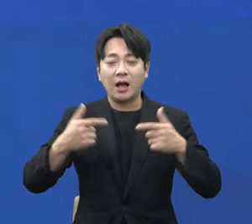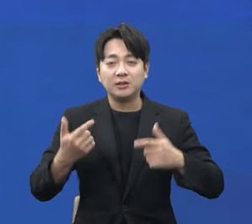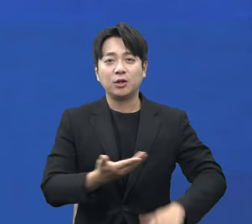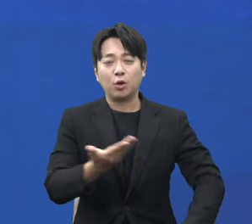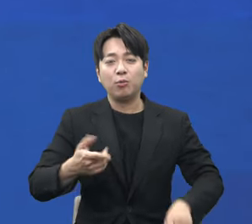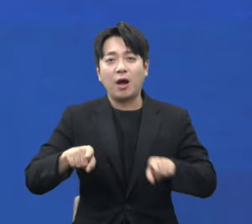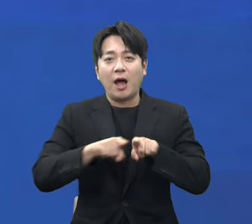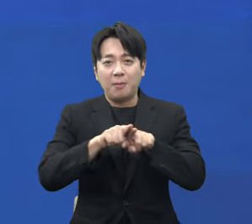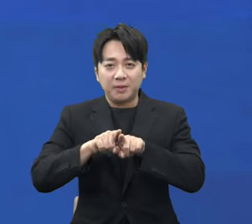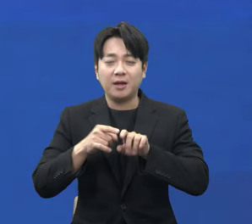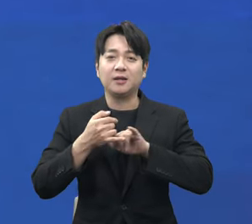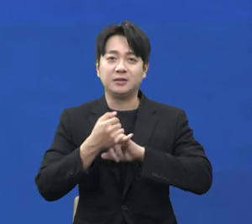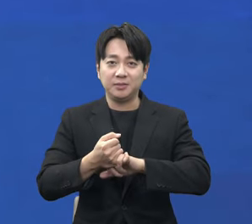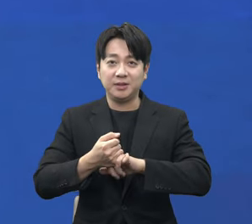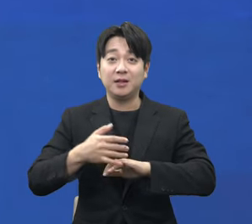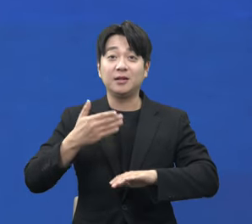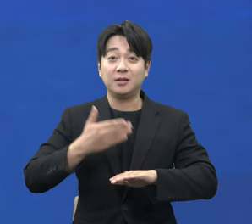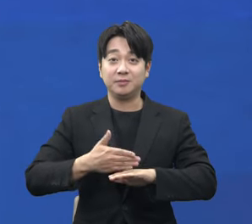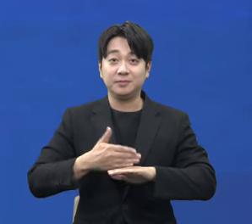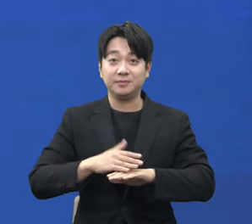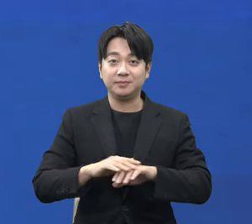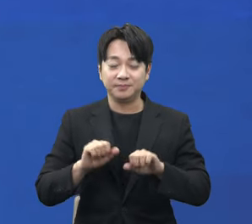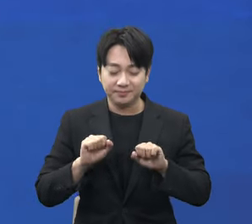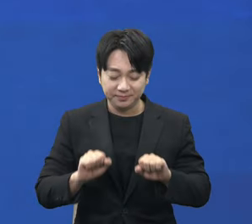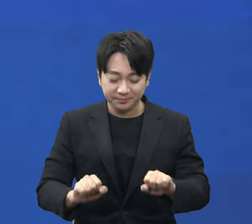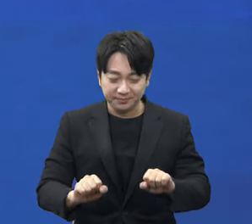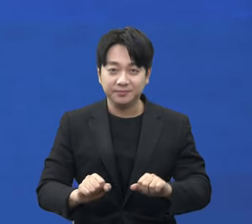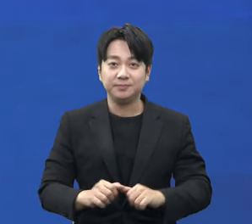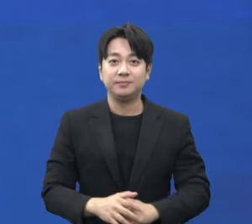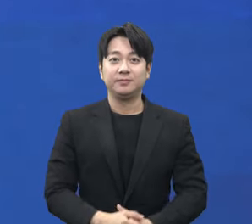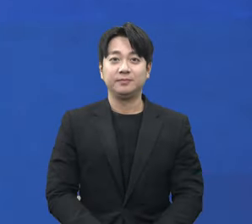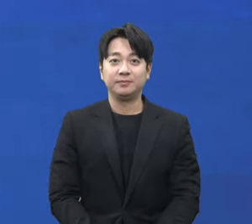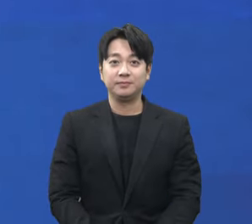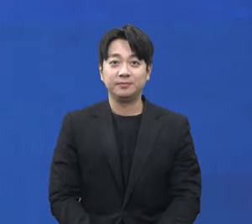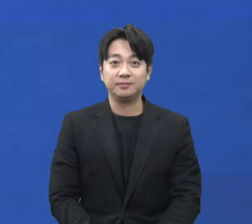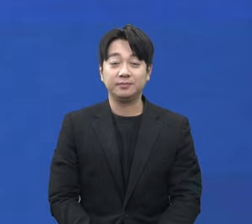함께하겠습니다. 여러분 감사합니다. 네, 감사합니다.